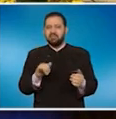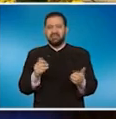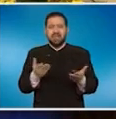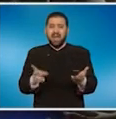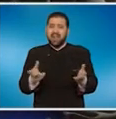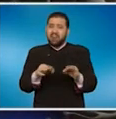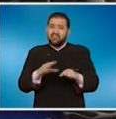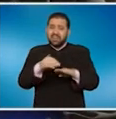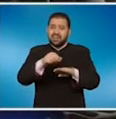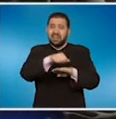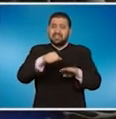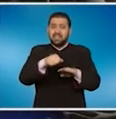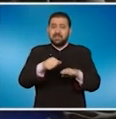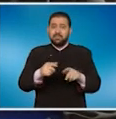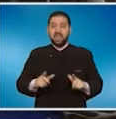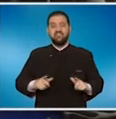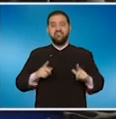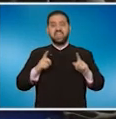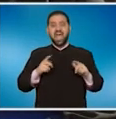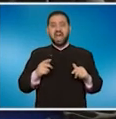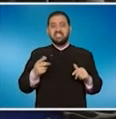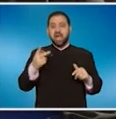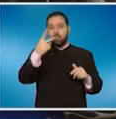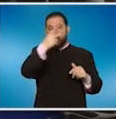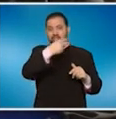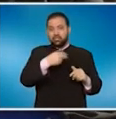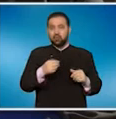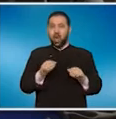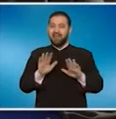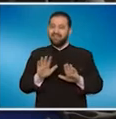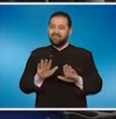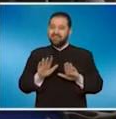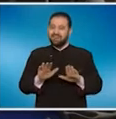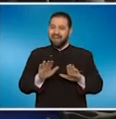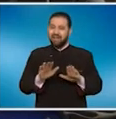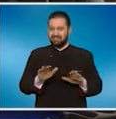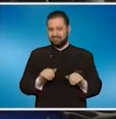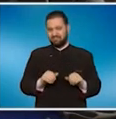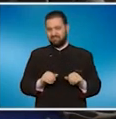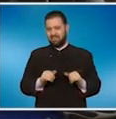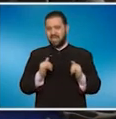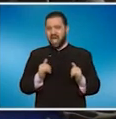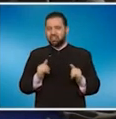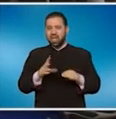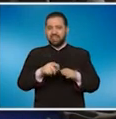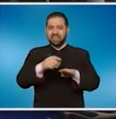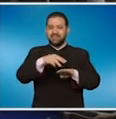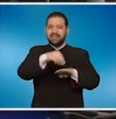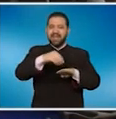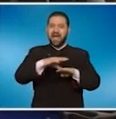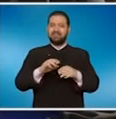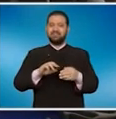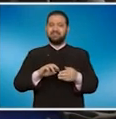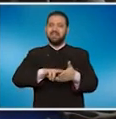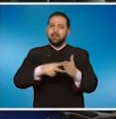încălțarea fiind viața înfrânată și puznicească, spune Sfântul Teofil, până oară. viață înfrânată. Acest lucru te încalță,